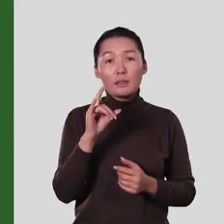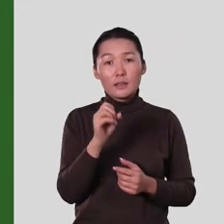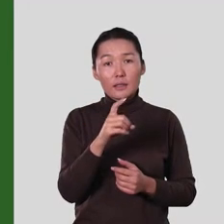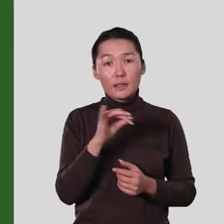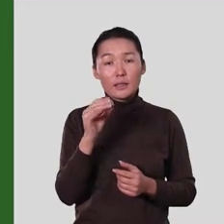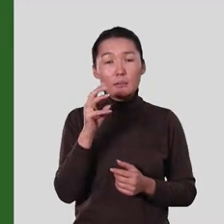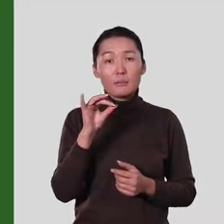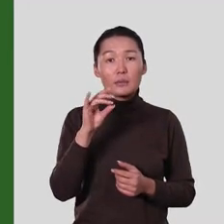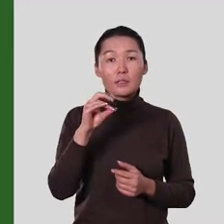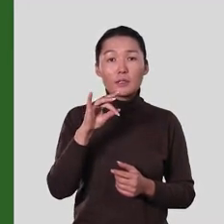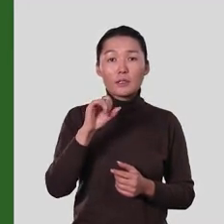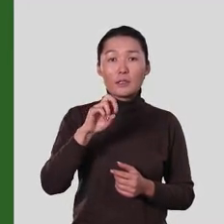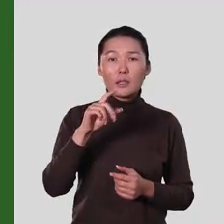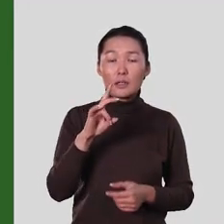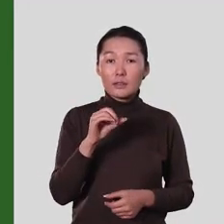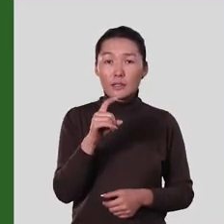вод.